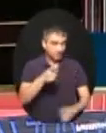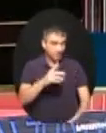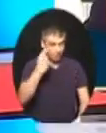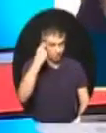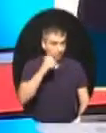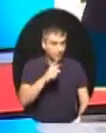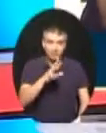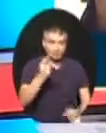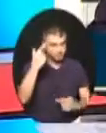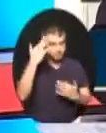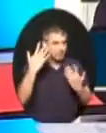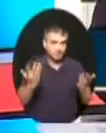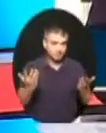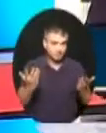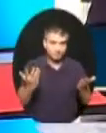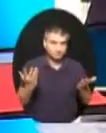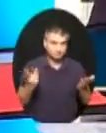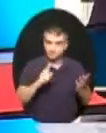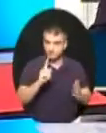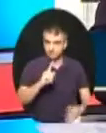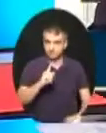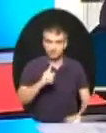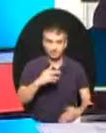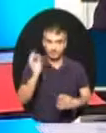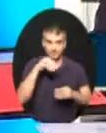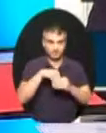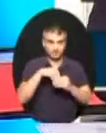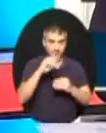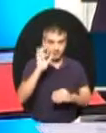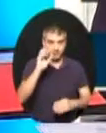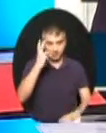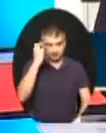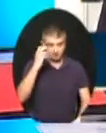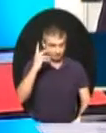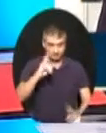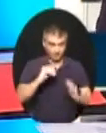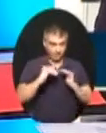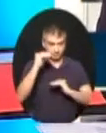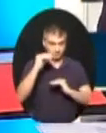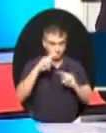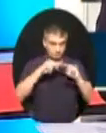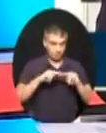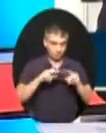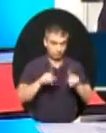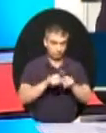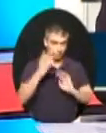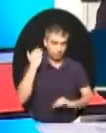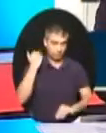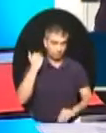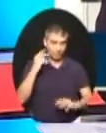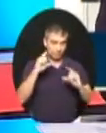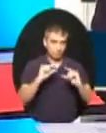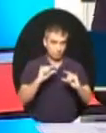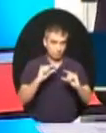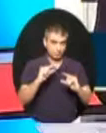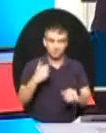אתה חושב, אתה מעריך שלא שיעורי הצבעה בקרב אזרחי ישראל הערבים יישארו כפי שהיו בבחירות הקודמות, שזה